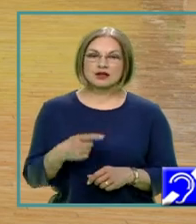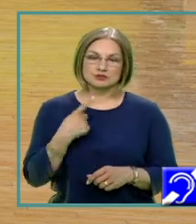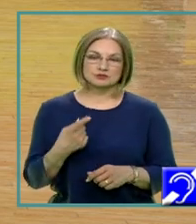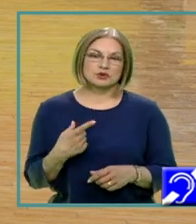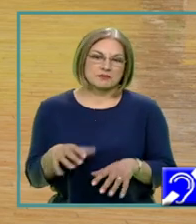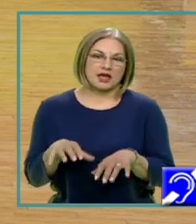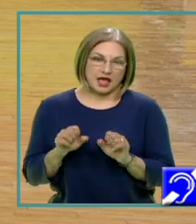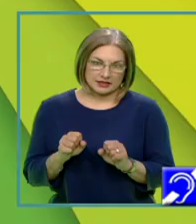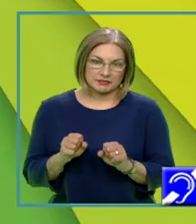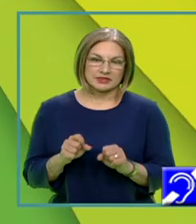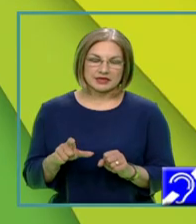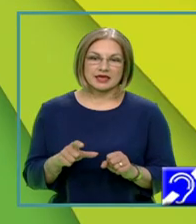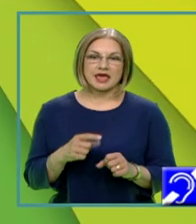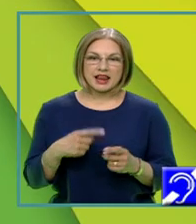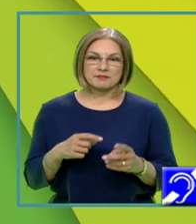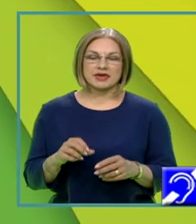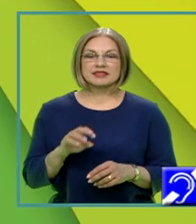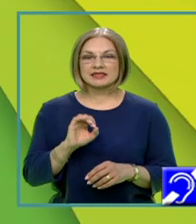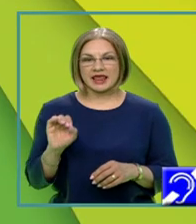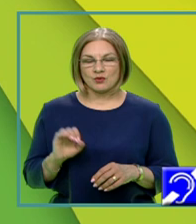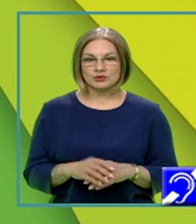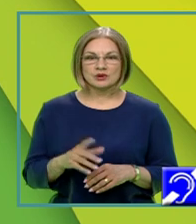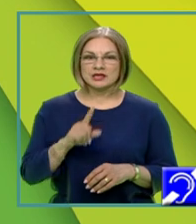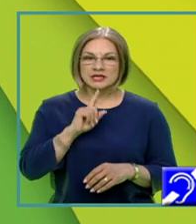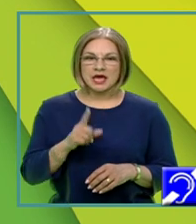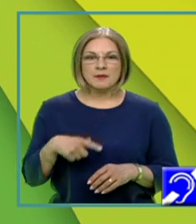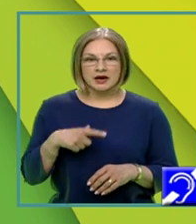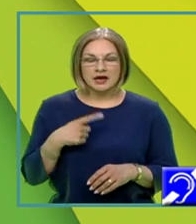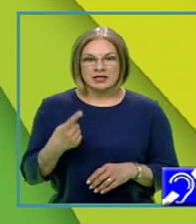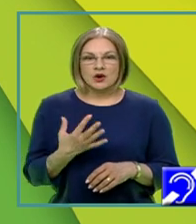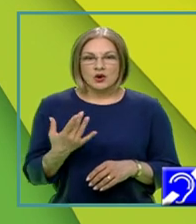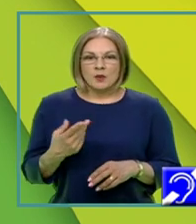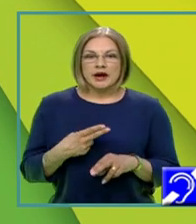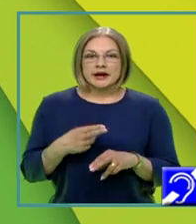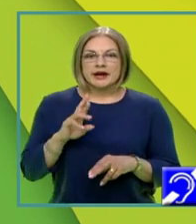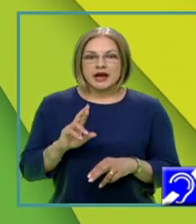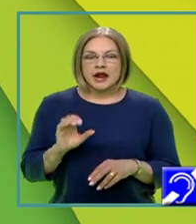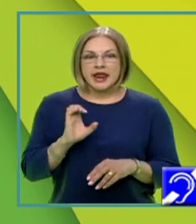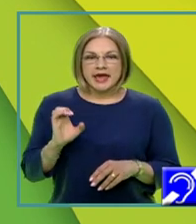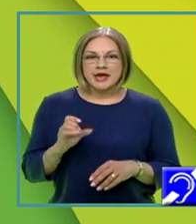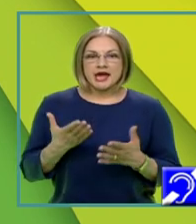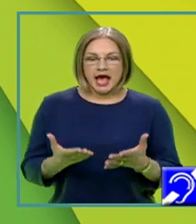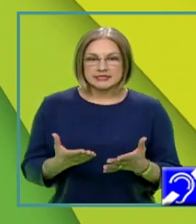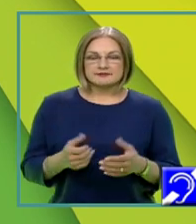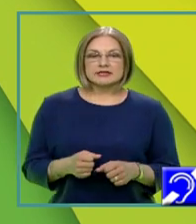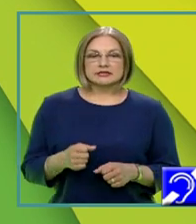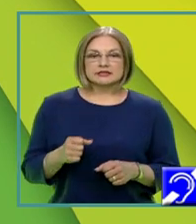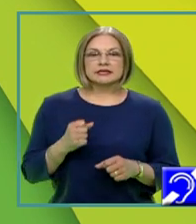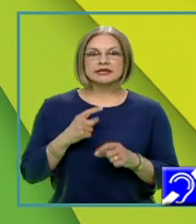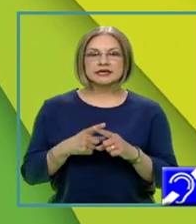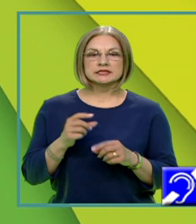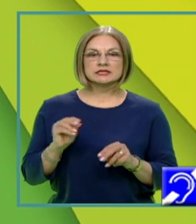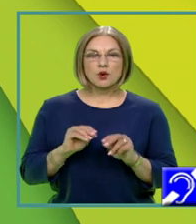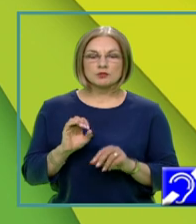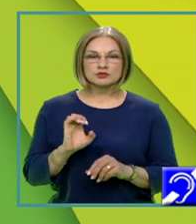admitere element neutru acest lucru înseamnă că există un număr real e astfel încât x compus cu